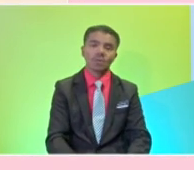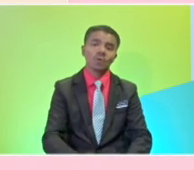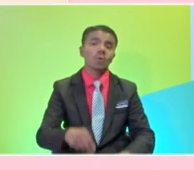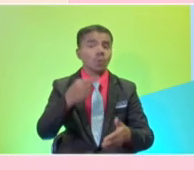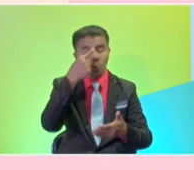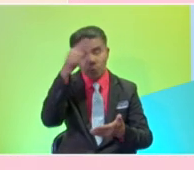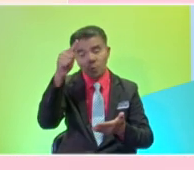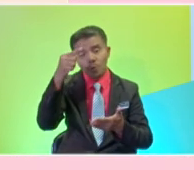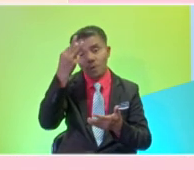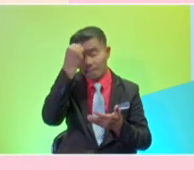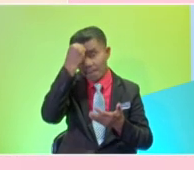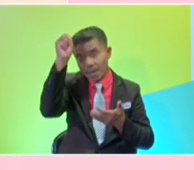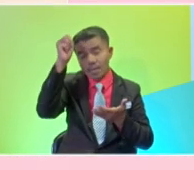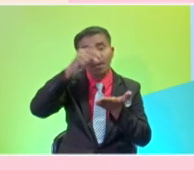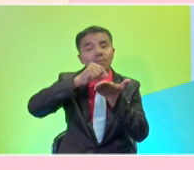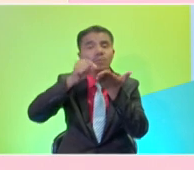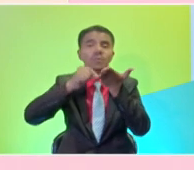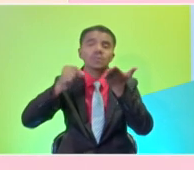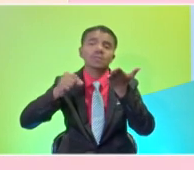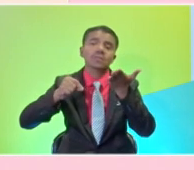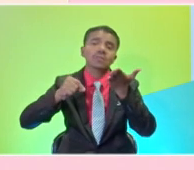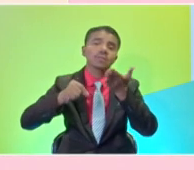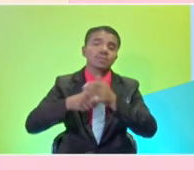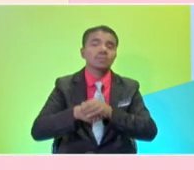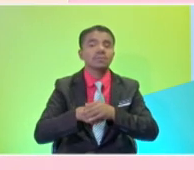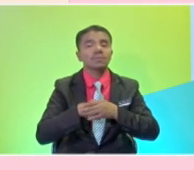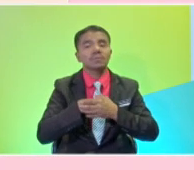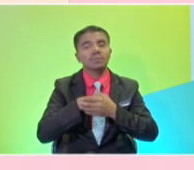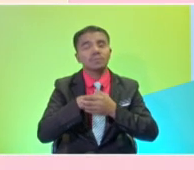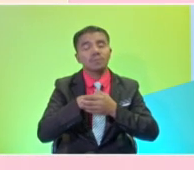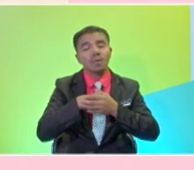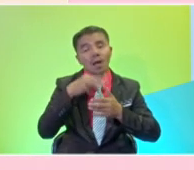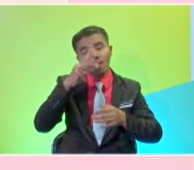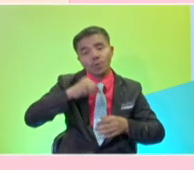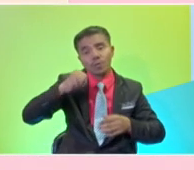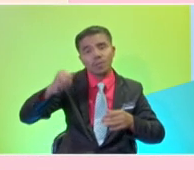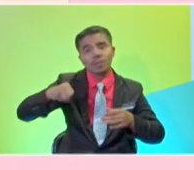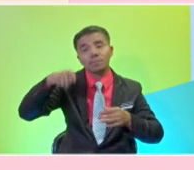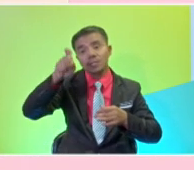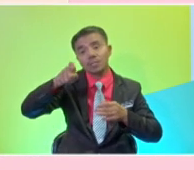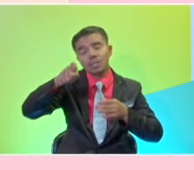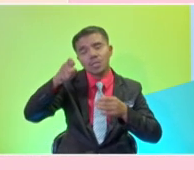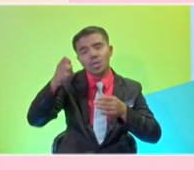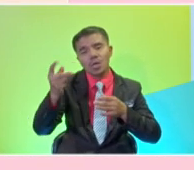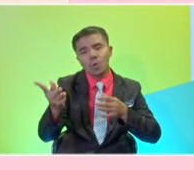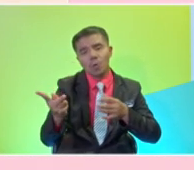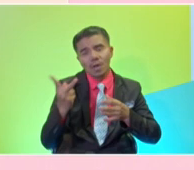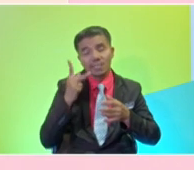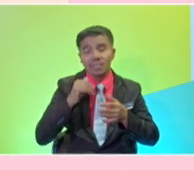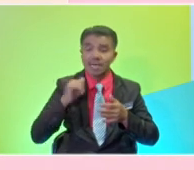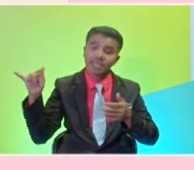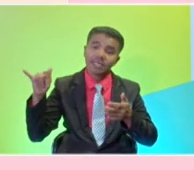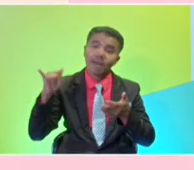Habis selesai 41 per4 yang saya bagi Tadi hanya yang pertama saja Aiman jadi guru akan terus